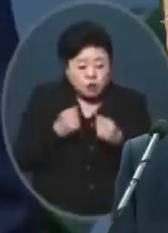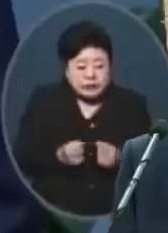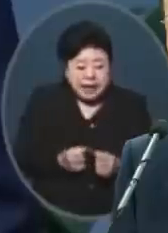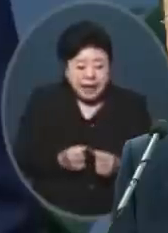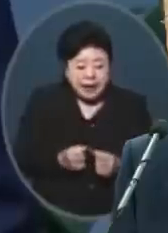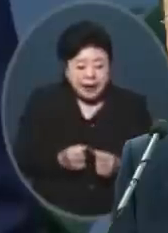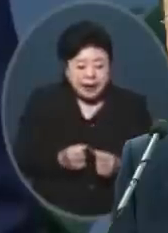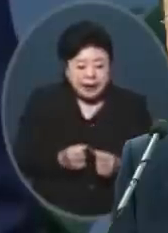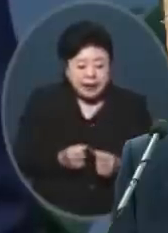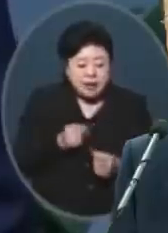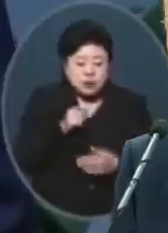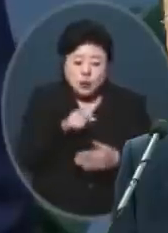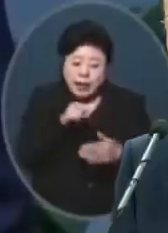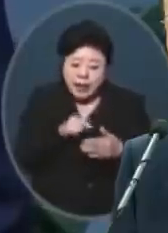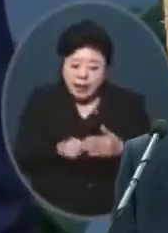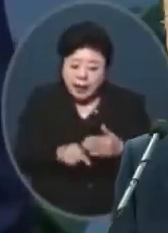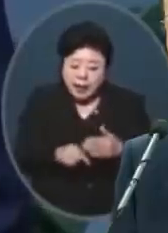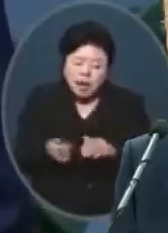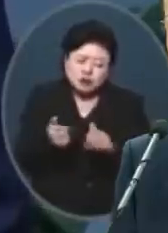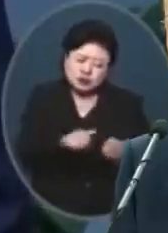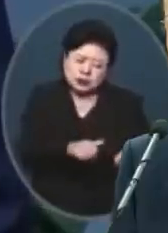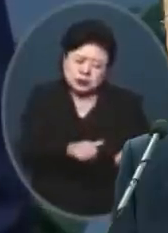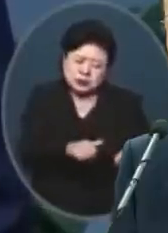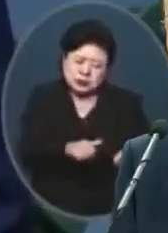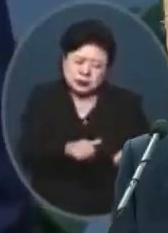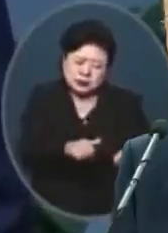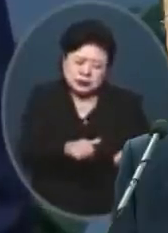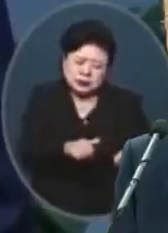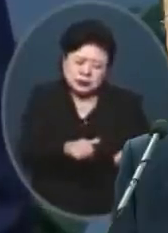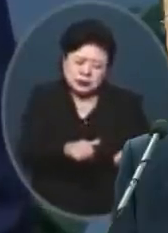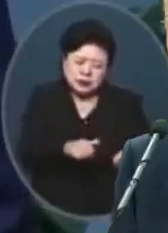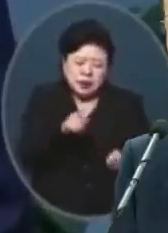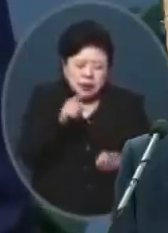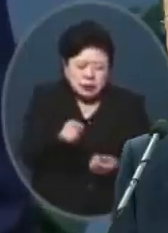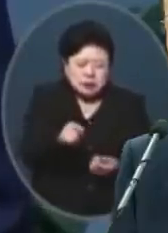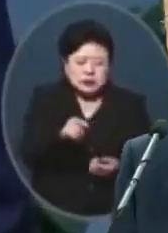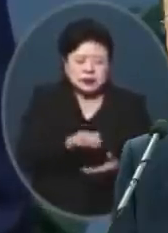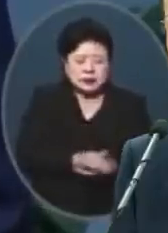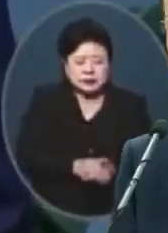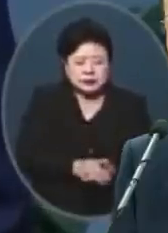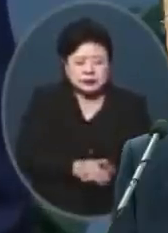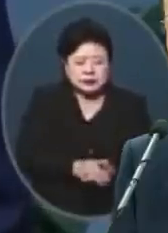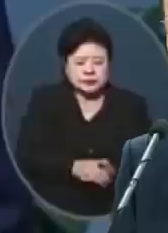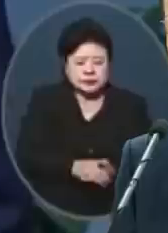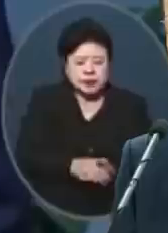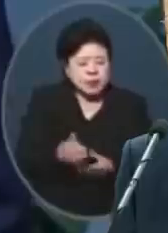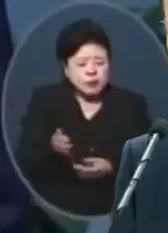존재가 속에 죽어버렸기 전에 그게 비염을